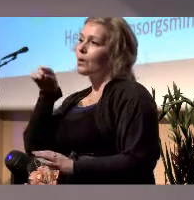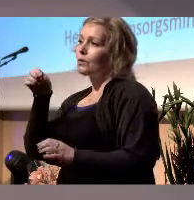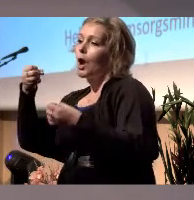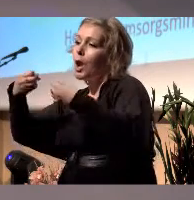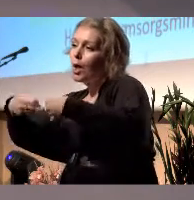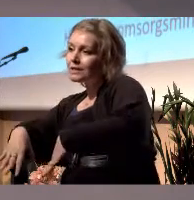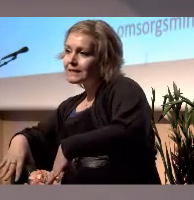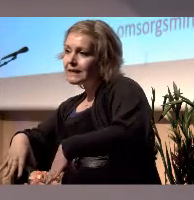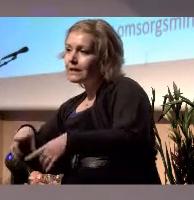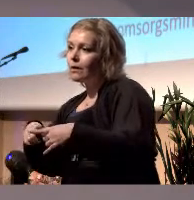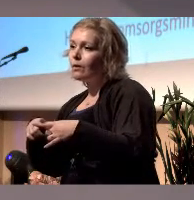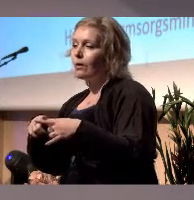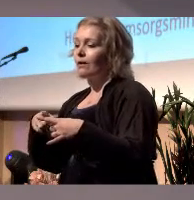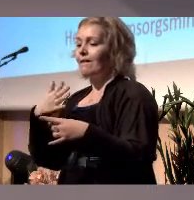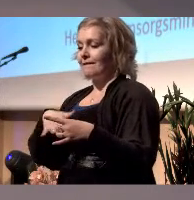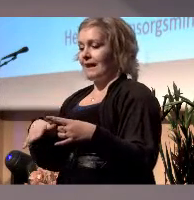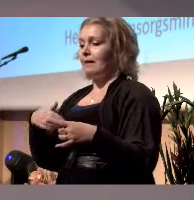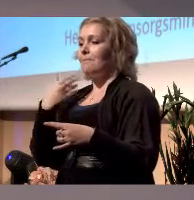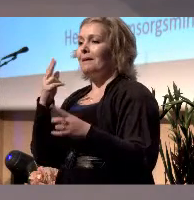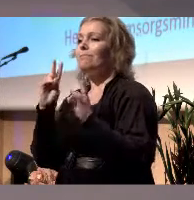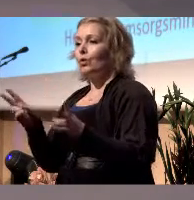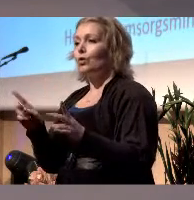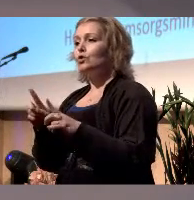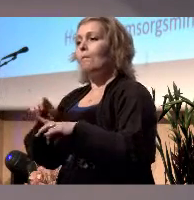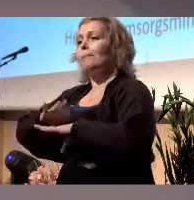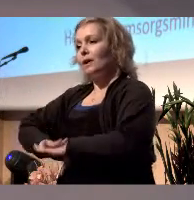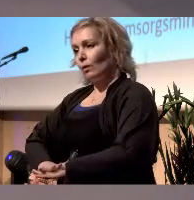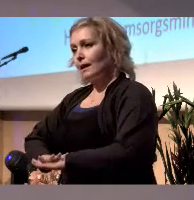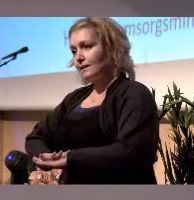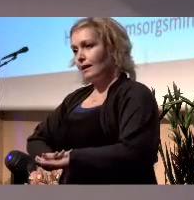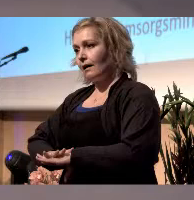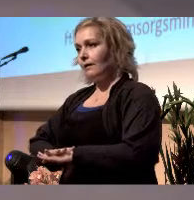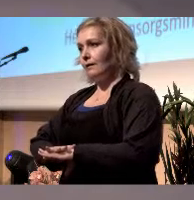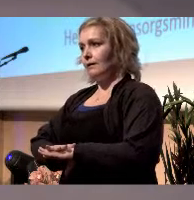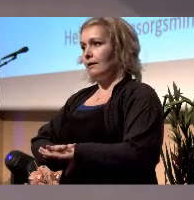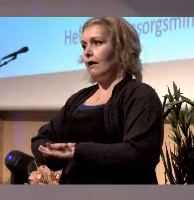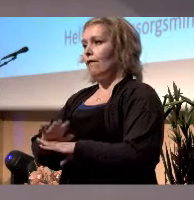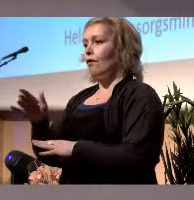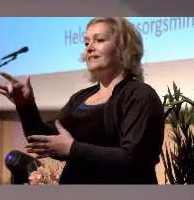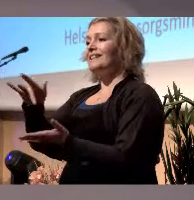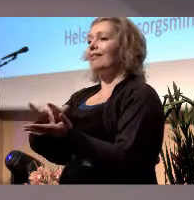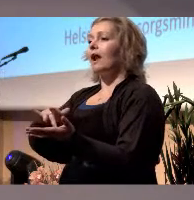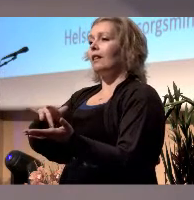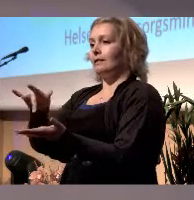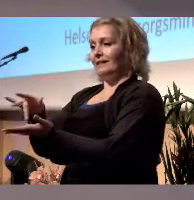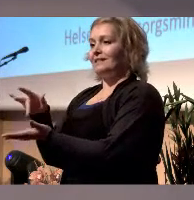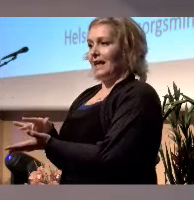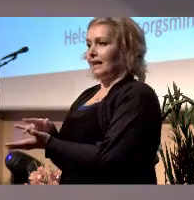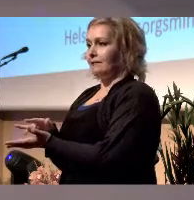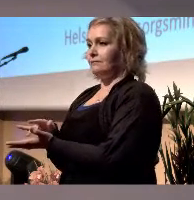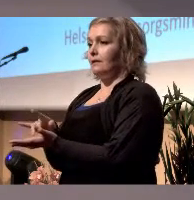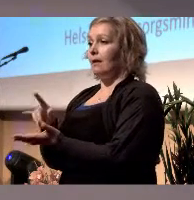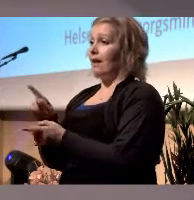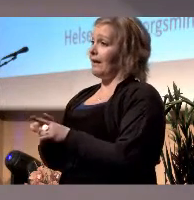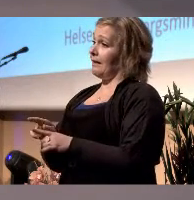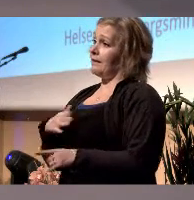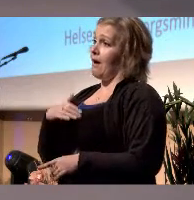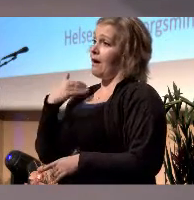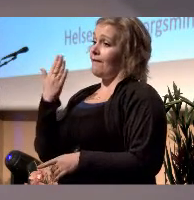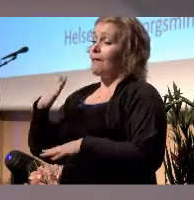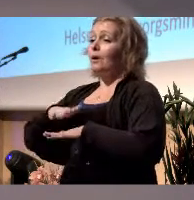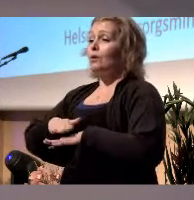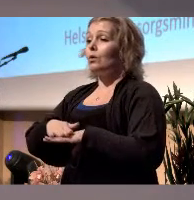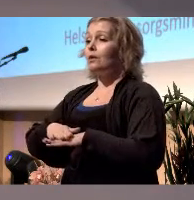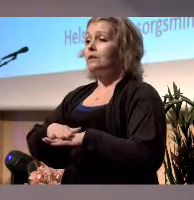teknologi blir ofte brukt som begrunnelse for sentralisering. Det kan like godt være